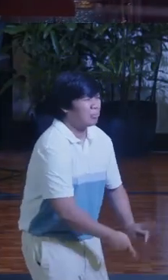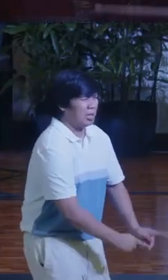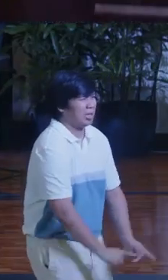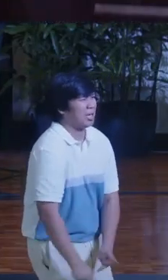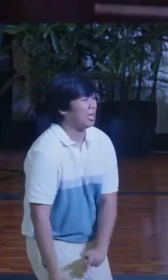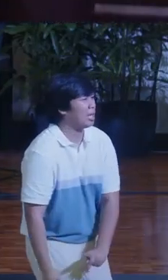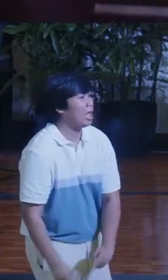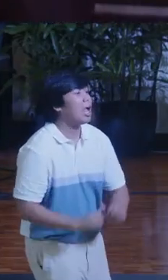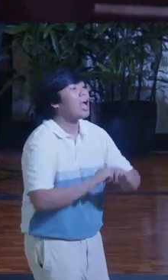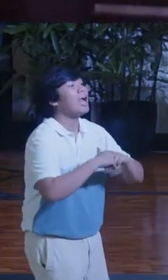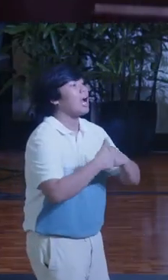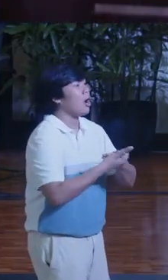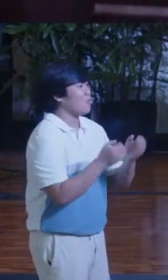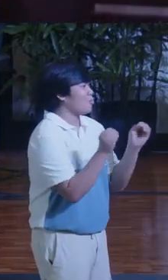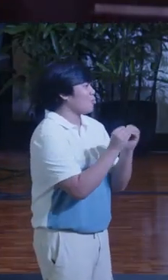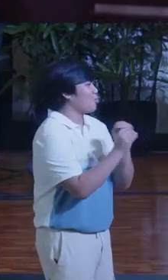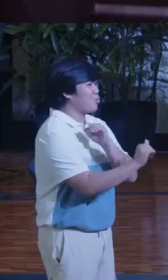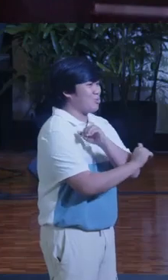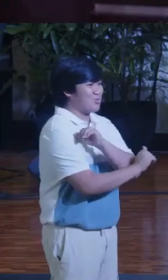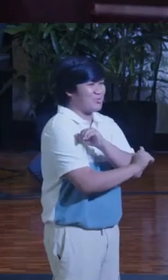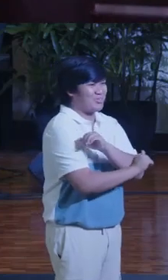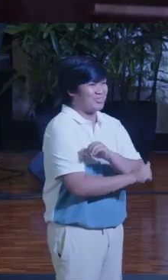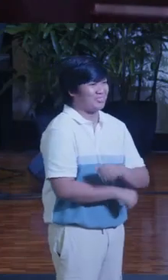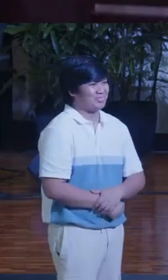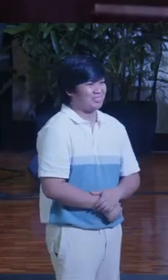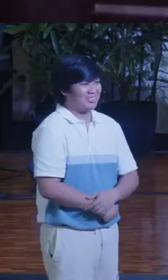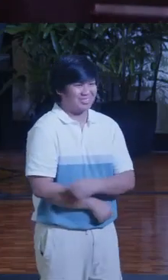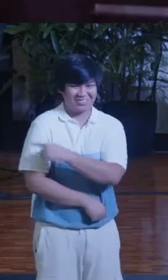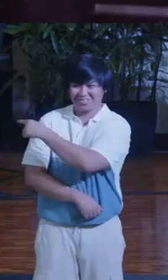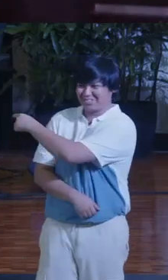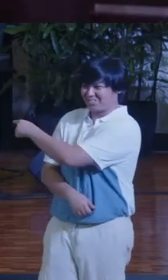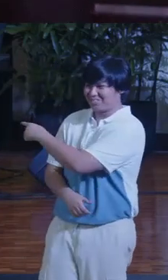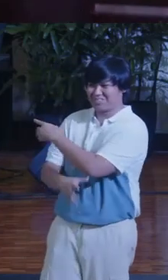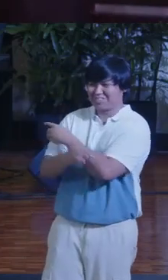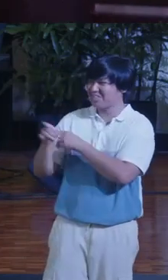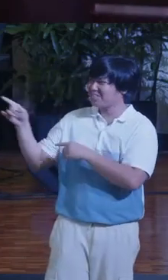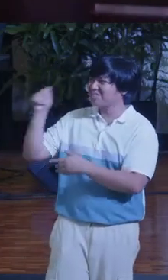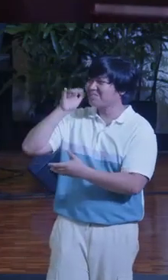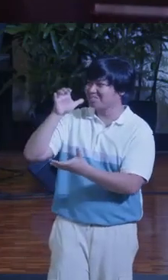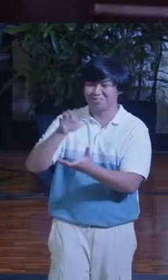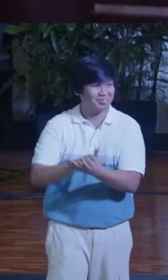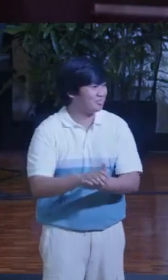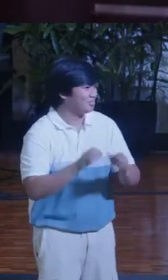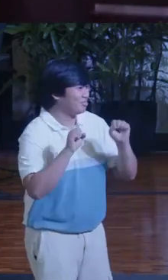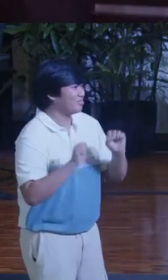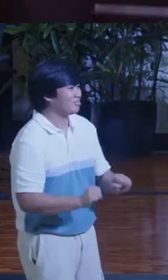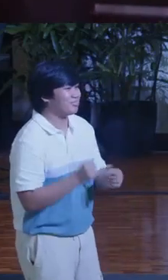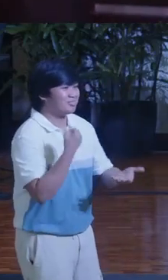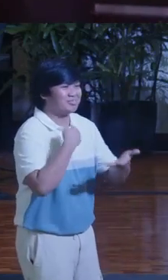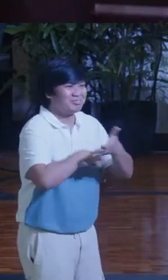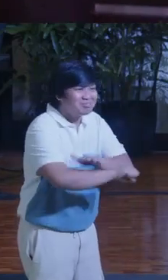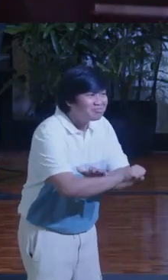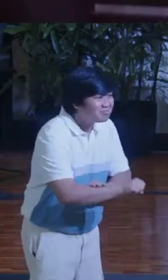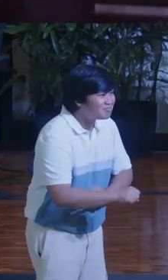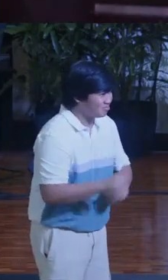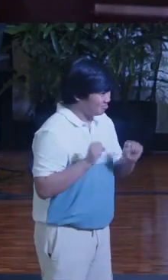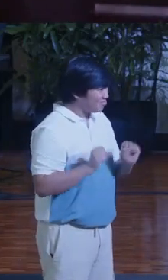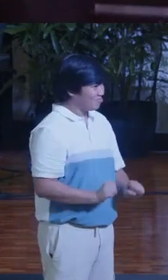ko. Kami ng misis ko, compared to Abraham and Sarah, pwede pa kaya kami magkaanak? No?